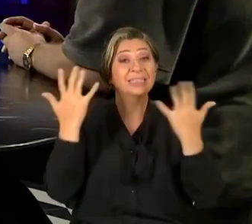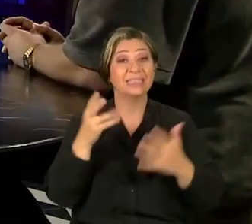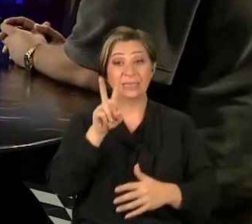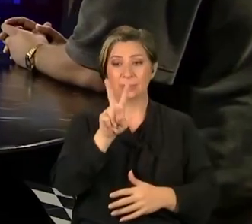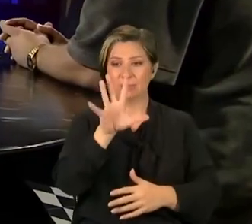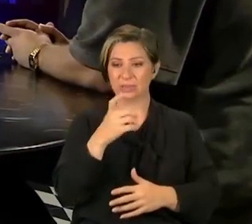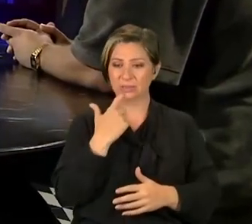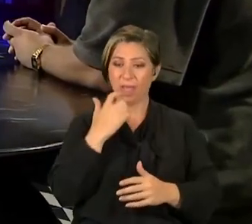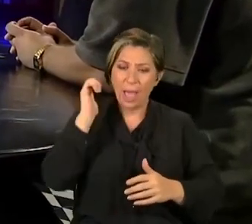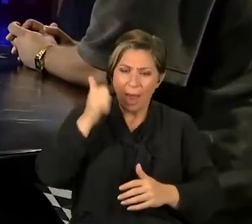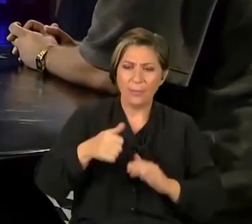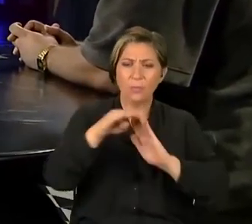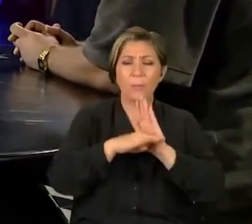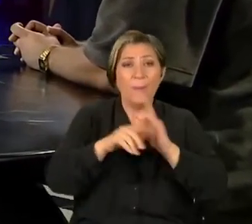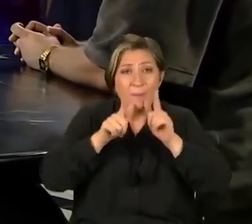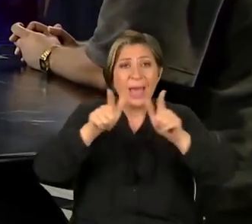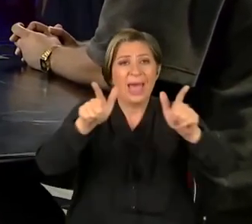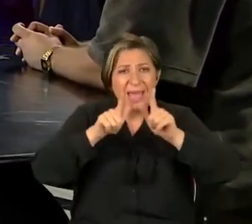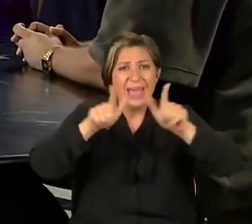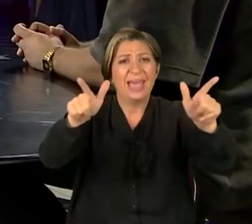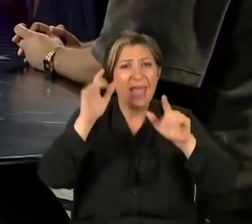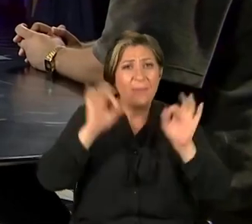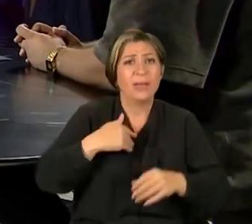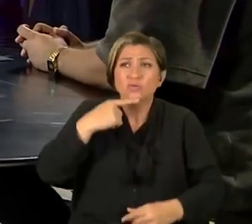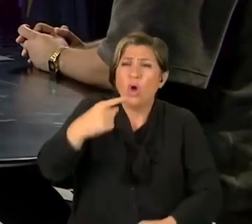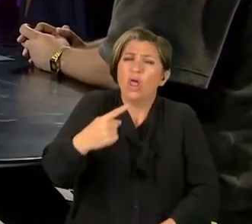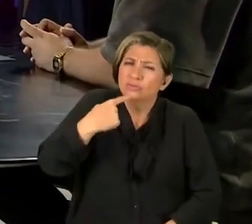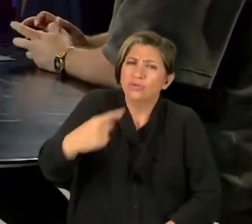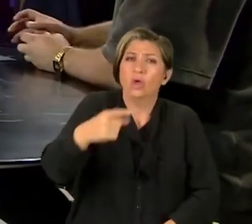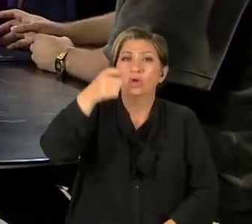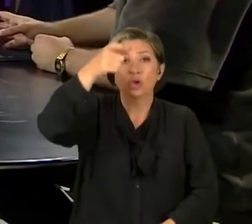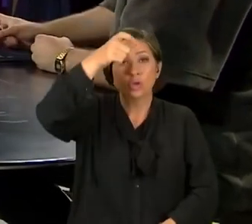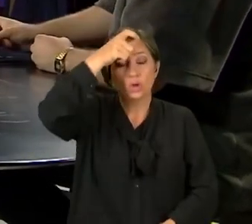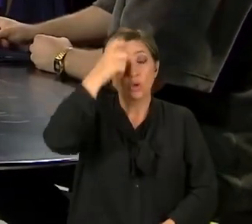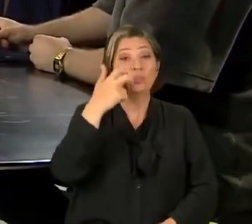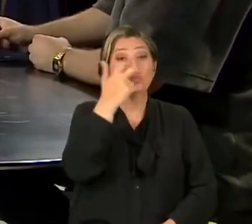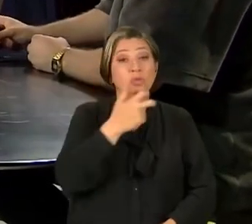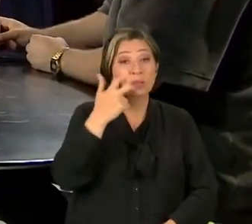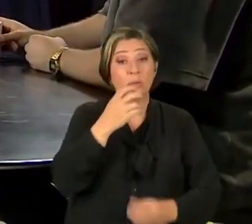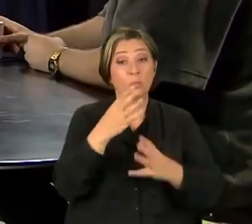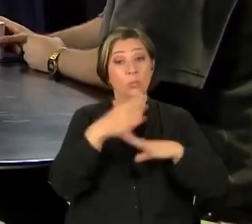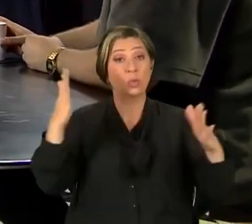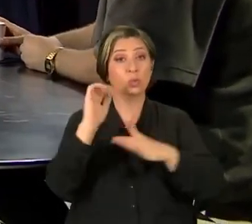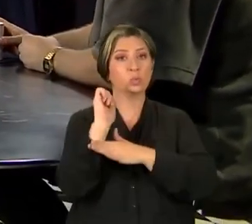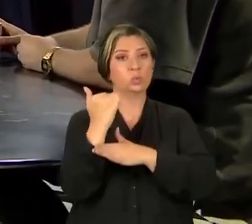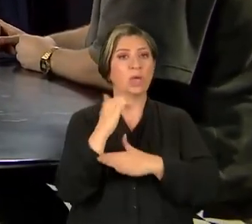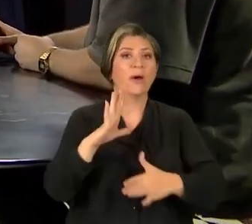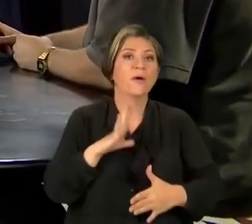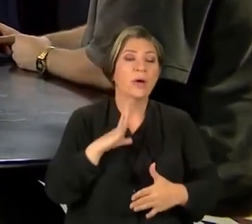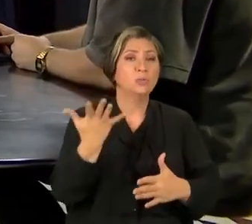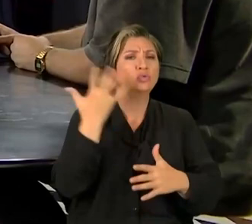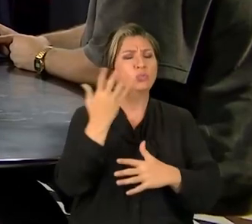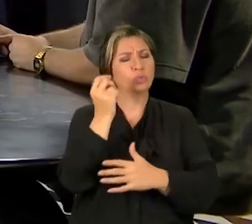25 yıldır her programda bağıra çağıra söylediğim bir şey var yani tüm müziğinin büyük ustaları var büyük